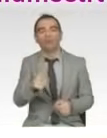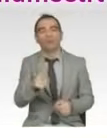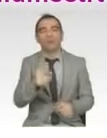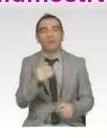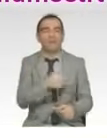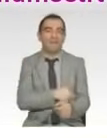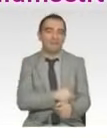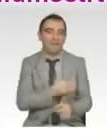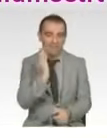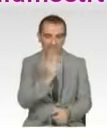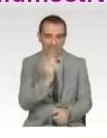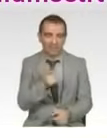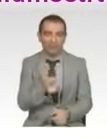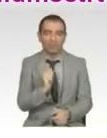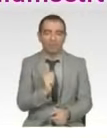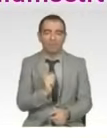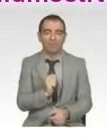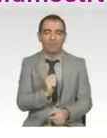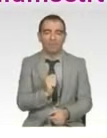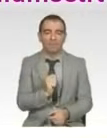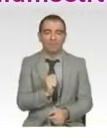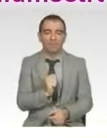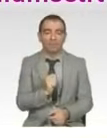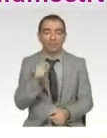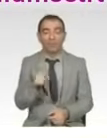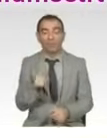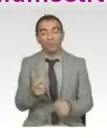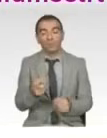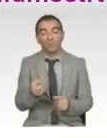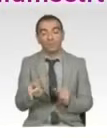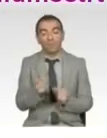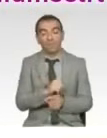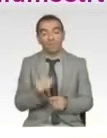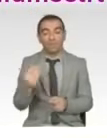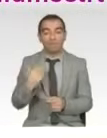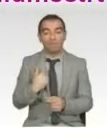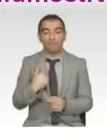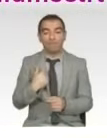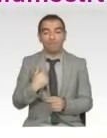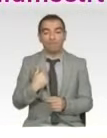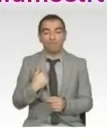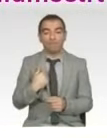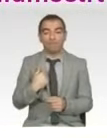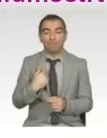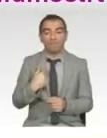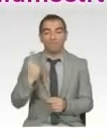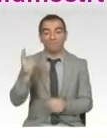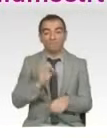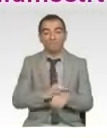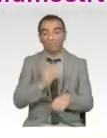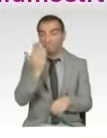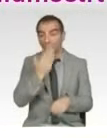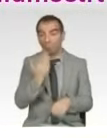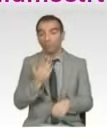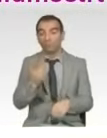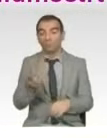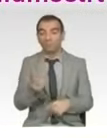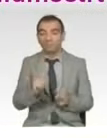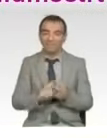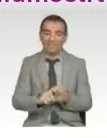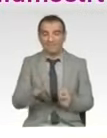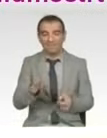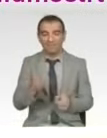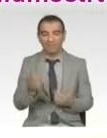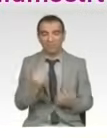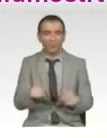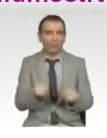gideceğim şeklinde. Ondan sonra ben işte o zaman da okul dersleri vesaire falan bayağı